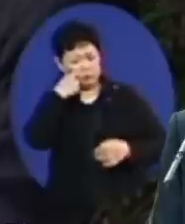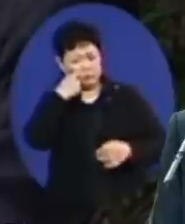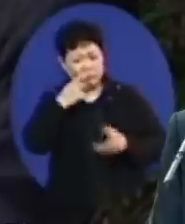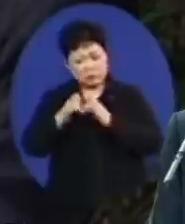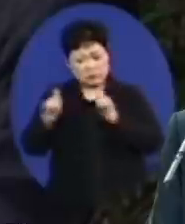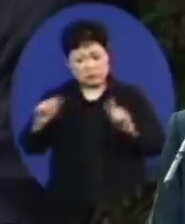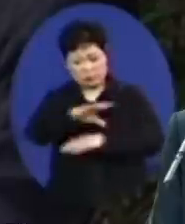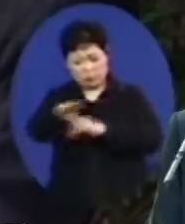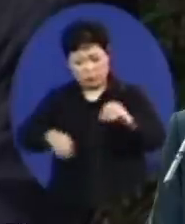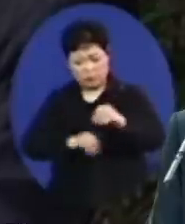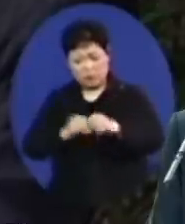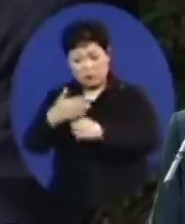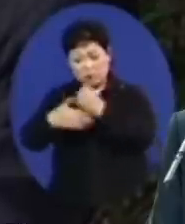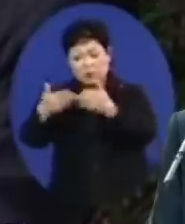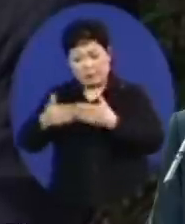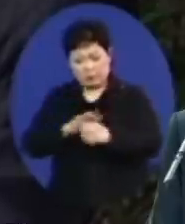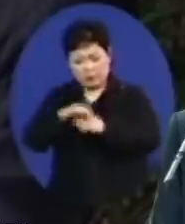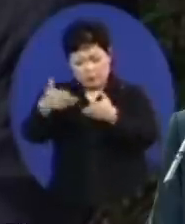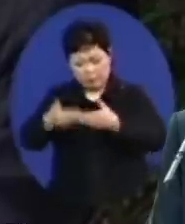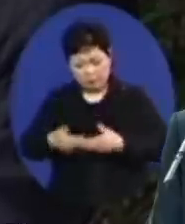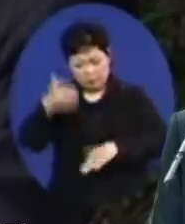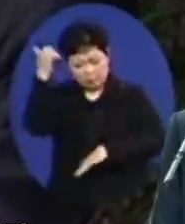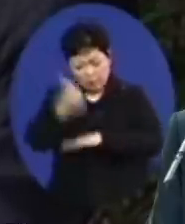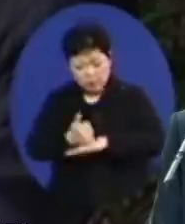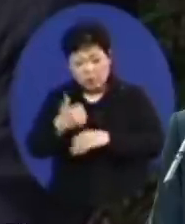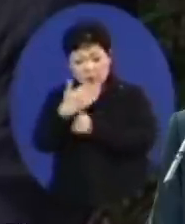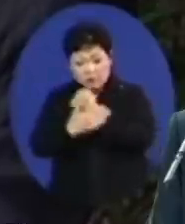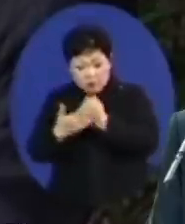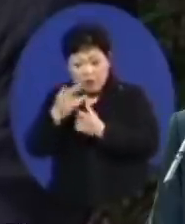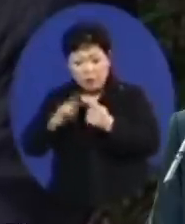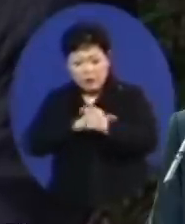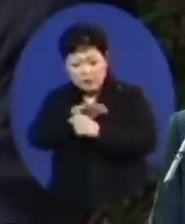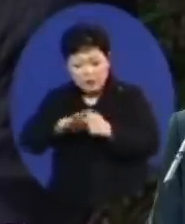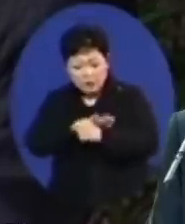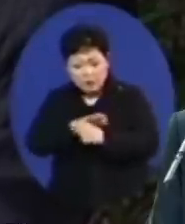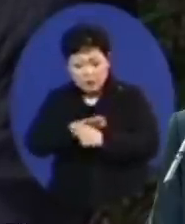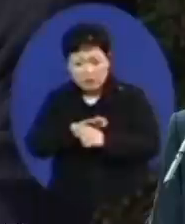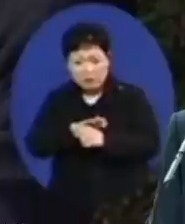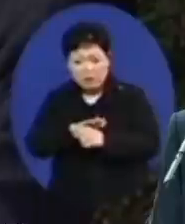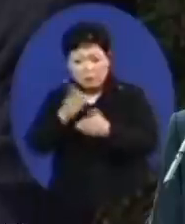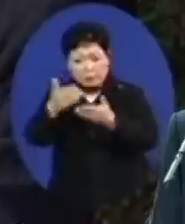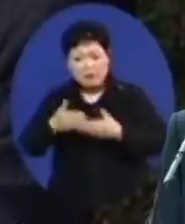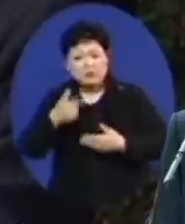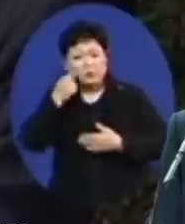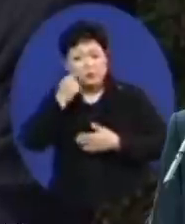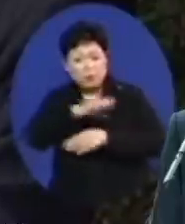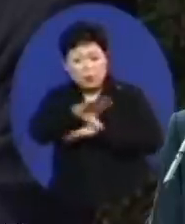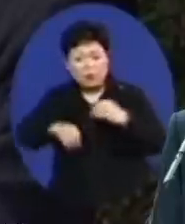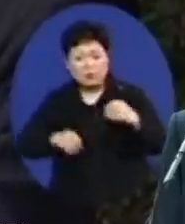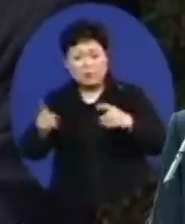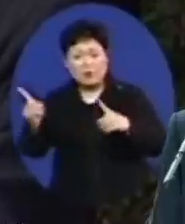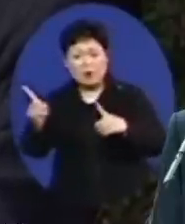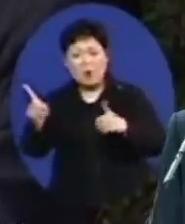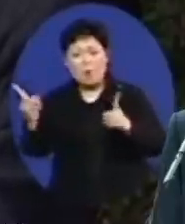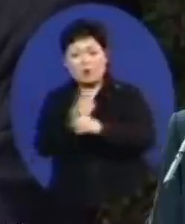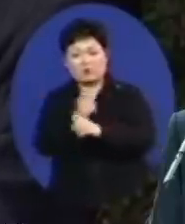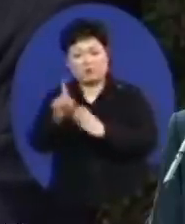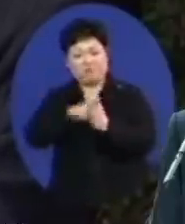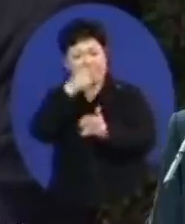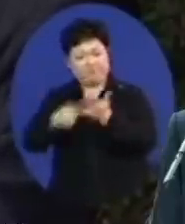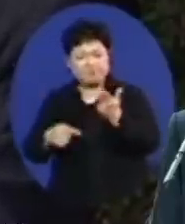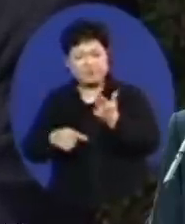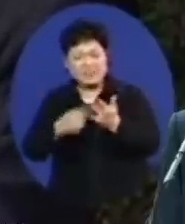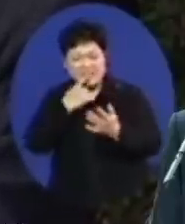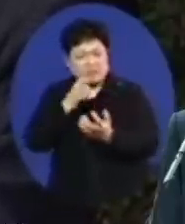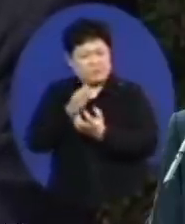받고 사랑을 받은 사람이 나중에 은혜와 사랑을 받지 못하게 되면 그것을 원수로 갚습니다. 아무